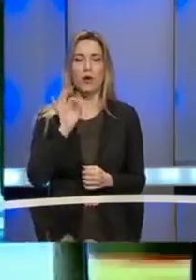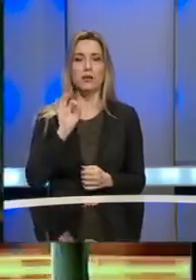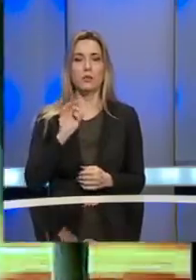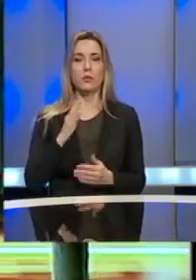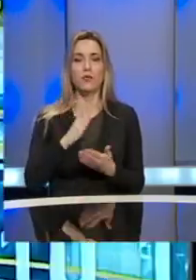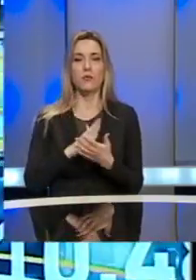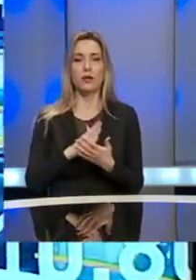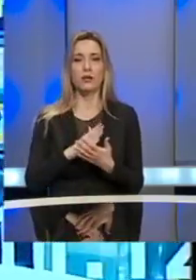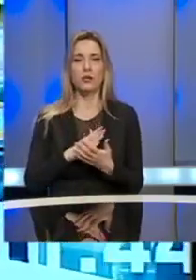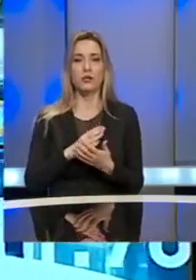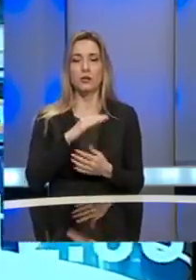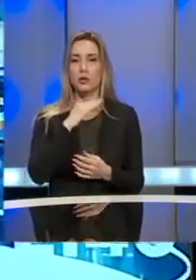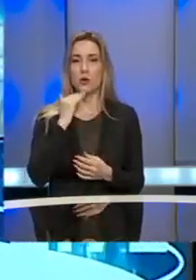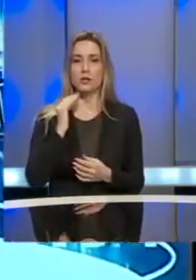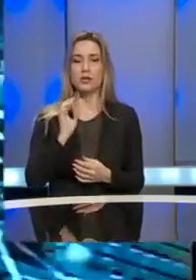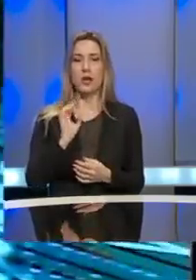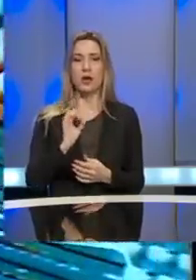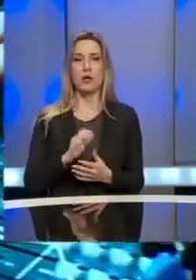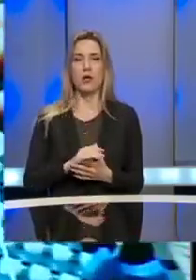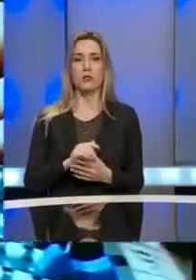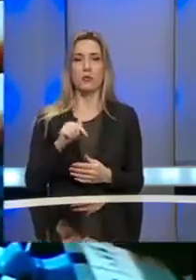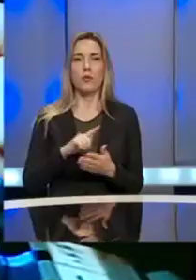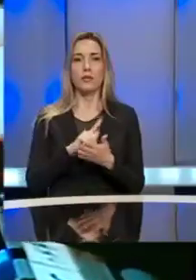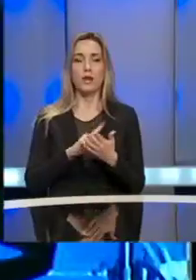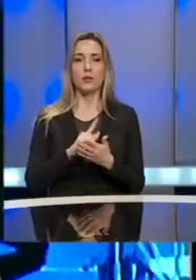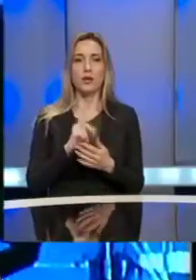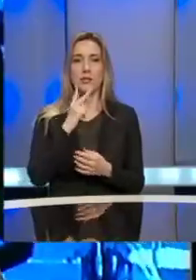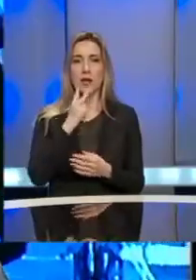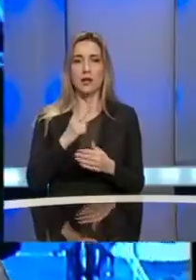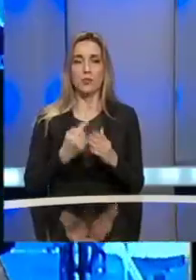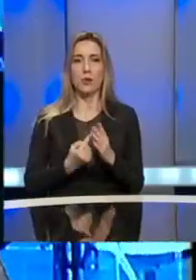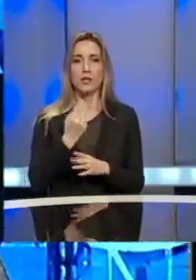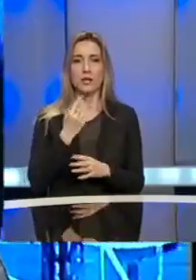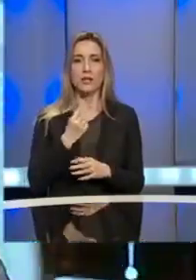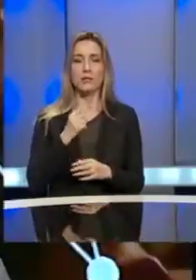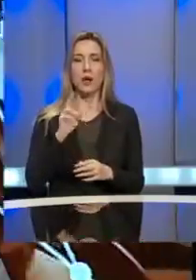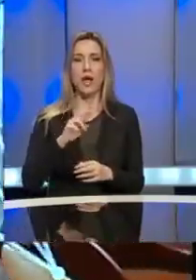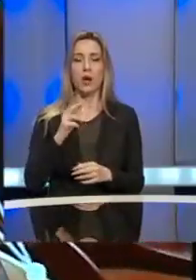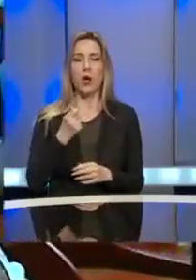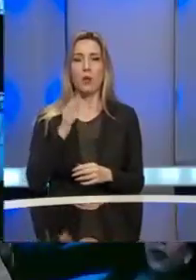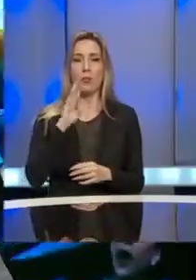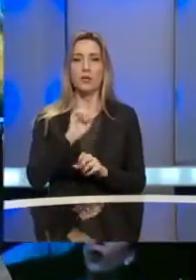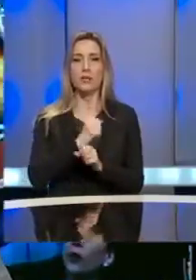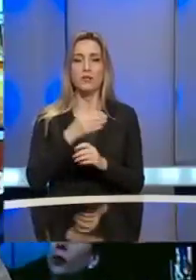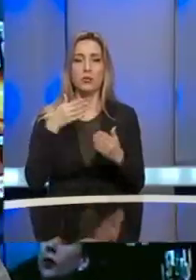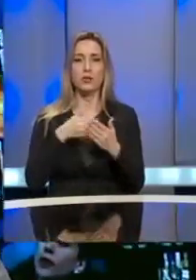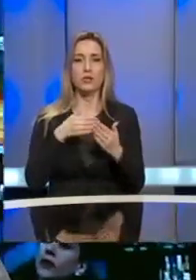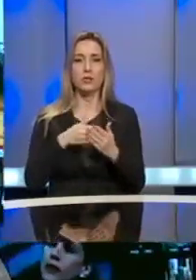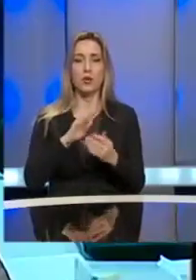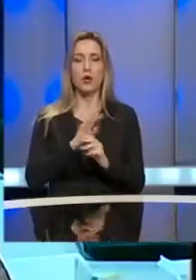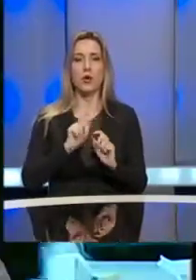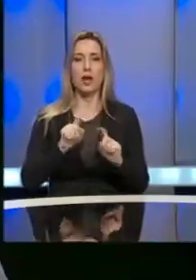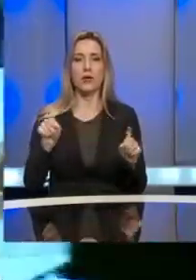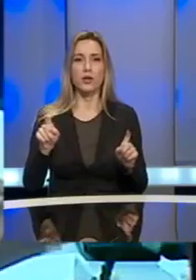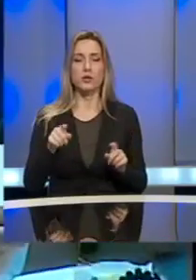već dosta o, u ovom trenutku, nesagledavim posljedicama po ekonomiju Bosne i Hercegovine i utjecaju koronavirusa